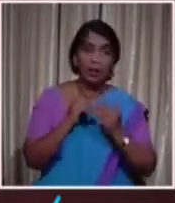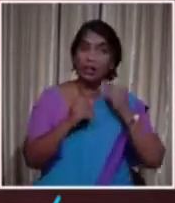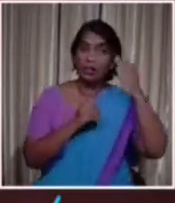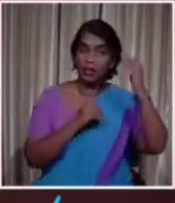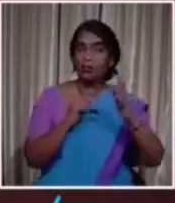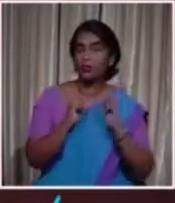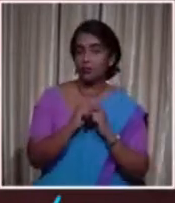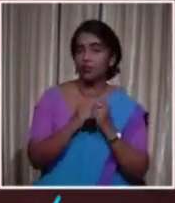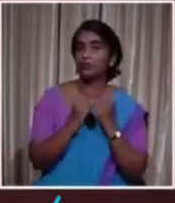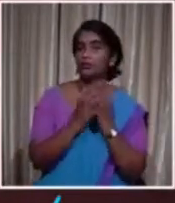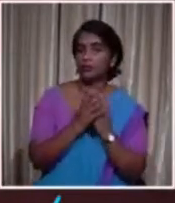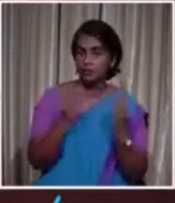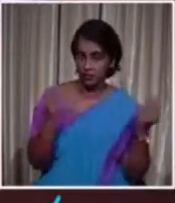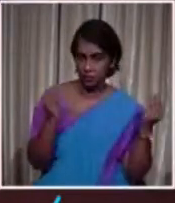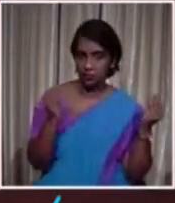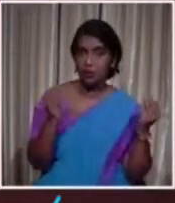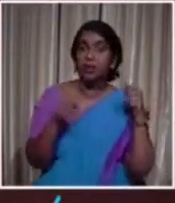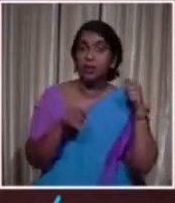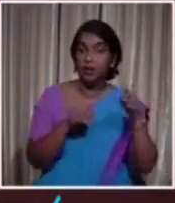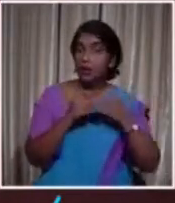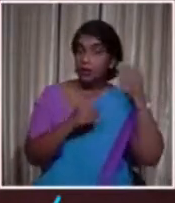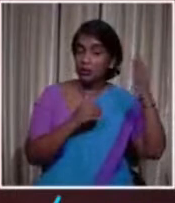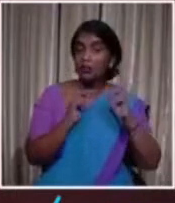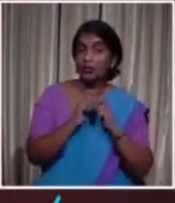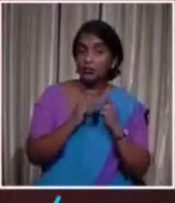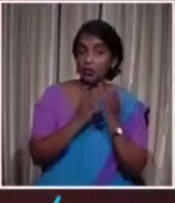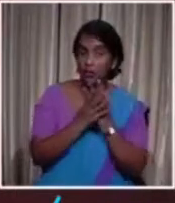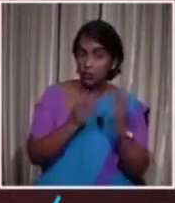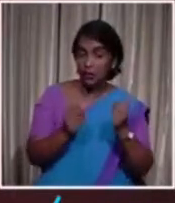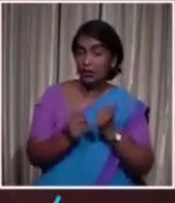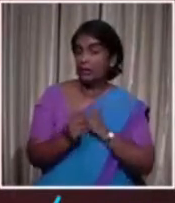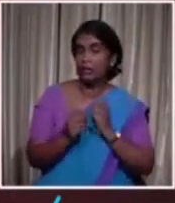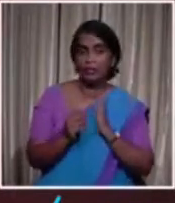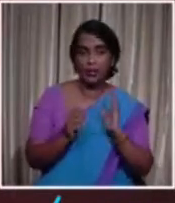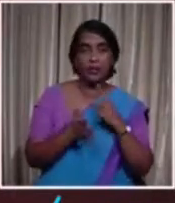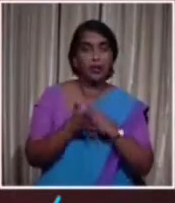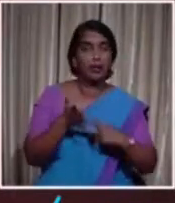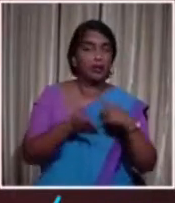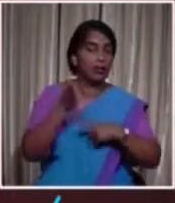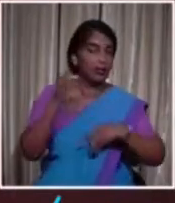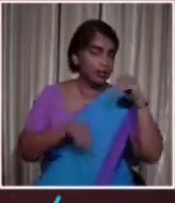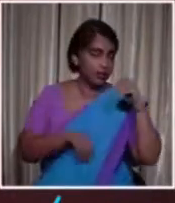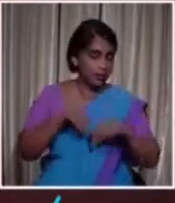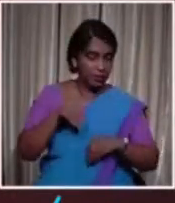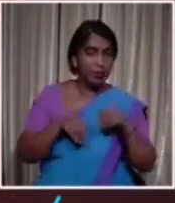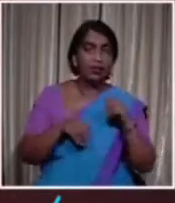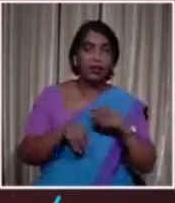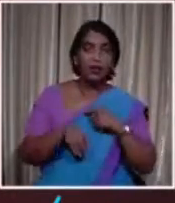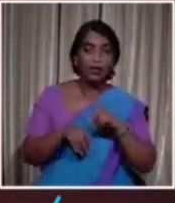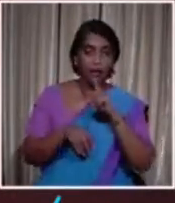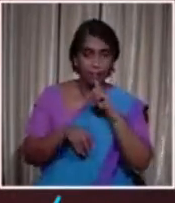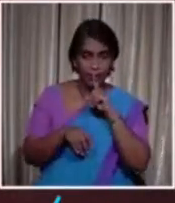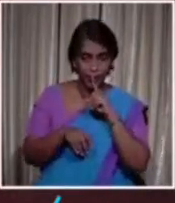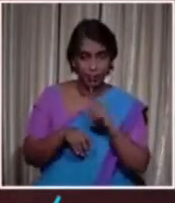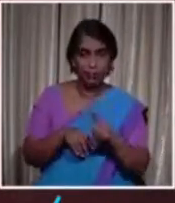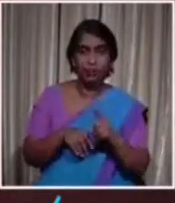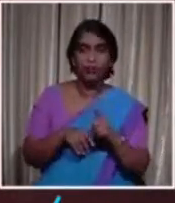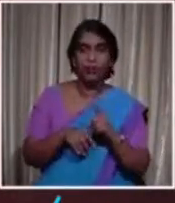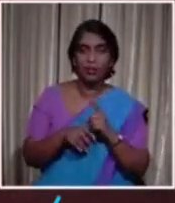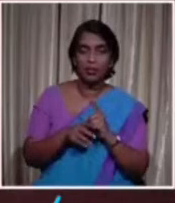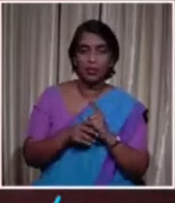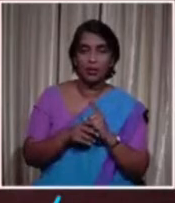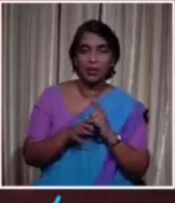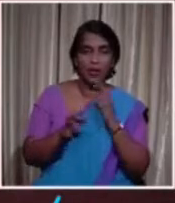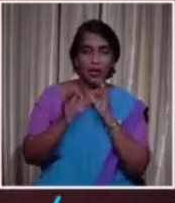කාලීන විසඳුම. ඒ දීර්ඝ කාලීන විසඳුමට ගන්න කැමති නැහැ දේශපාලන වශයෙන්. අර මං කිව්වේ Paul Fernando nede sindu